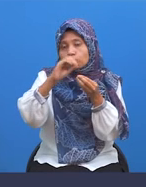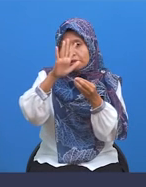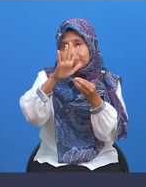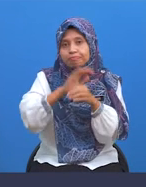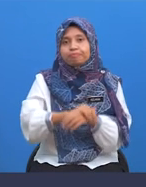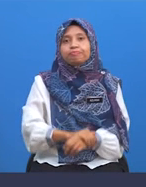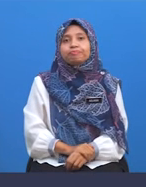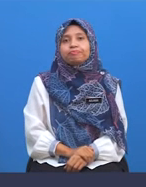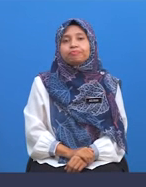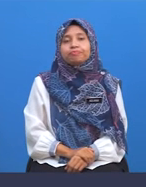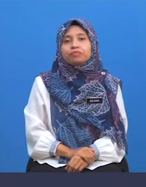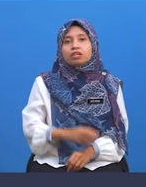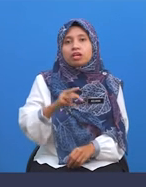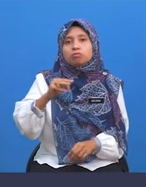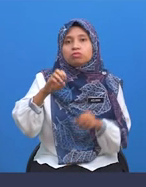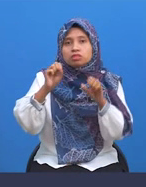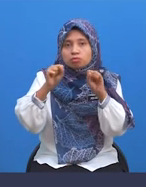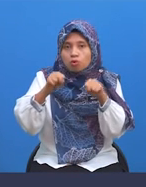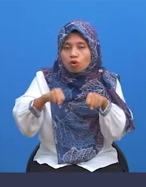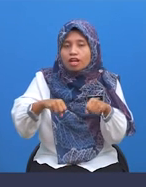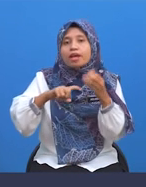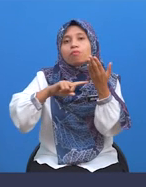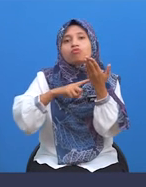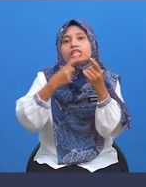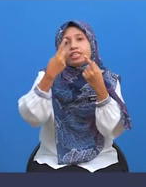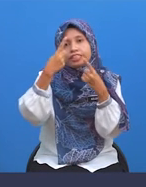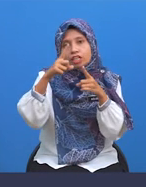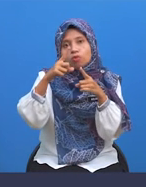Kita akan teruskan lagi dengan soalan kelima.